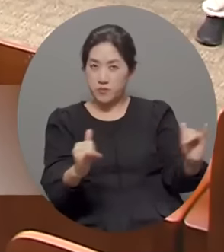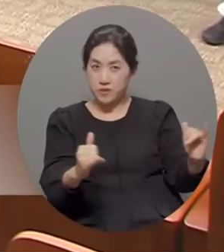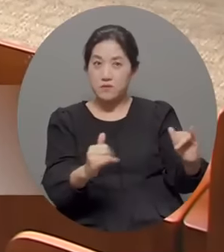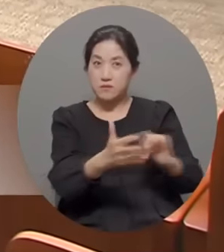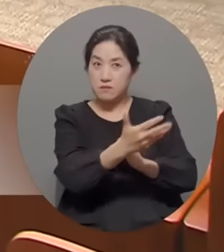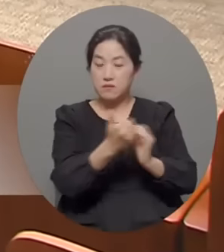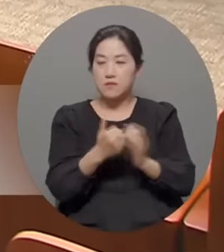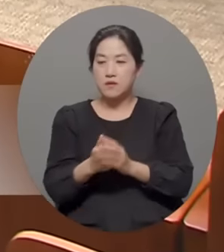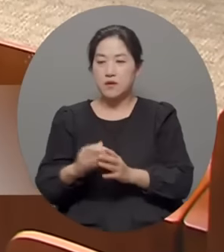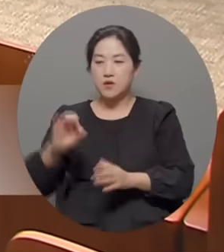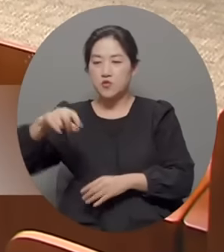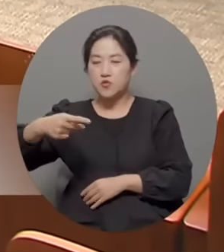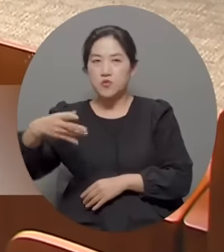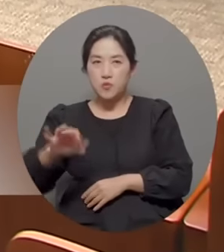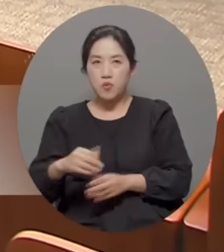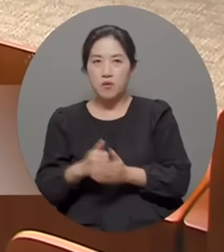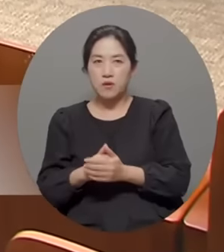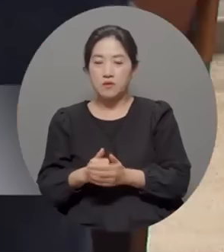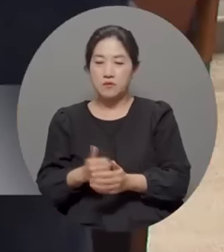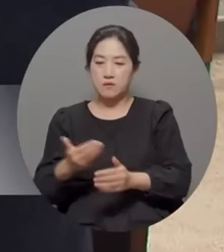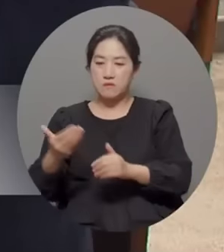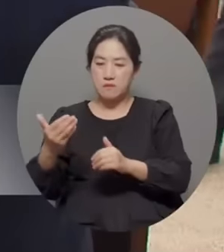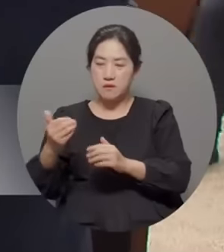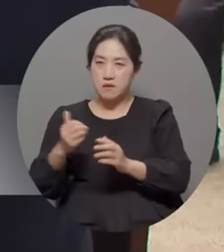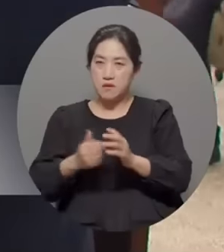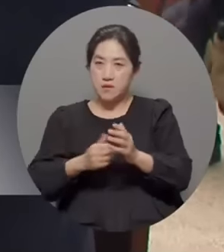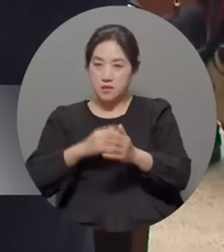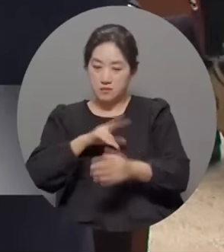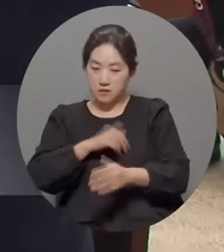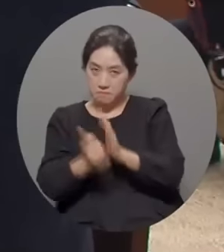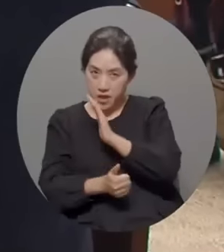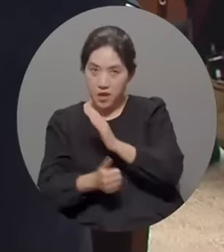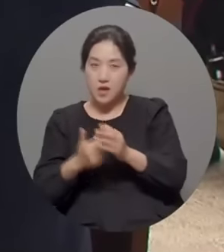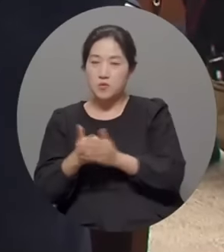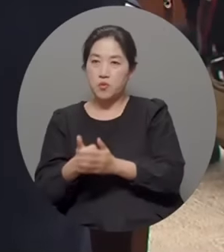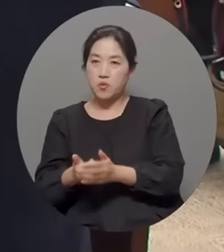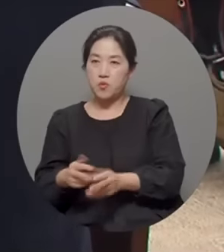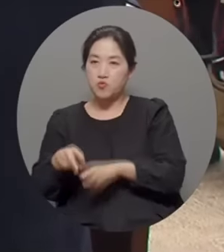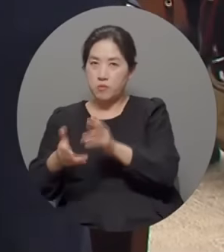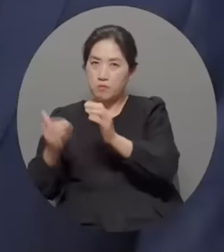의원처럼 낙천, 낙선자를 중심으로 찬성표가 더 나올 가능성이